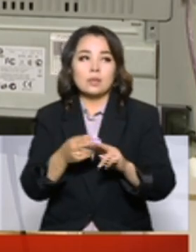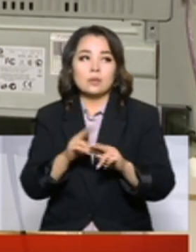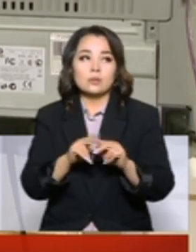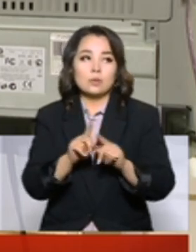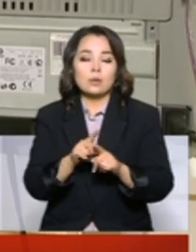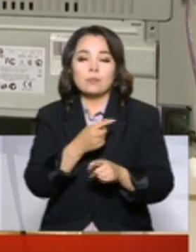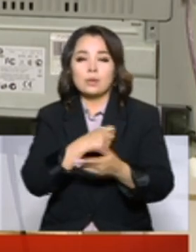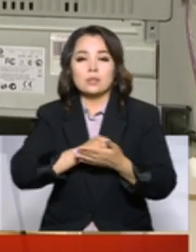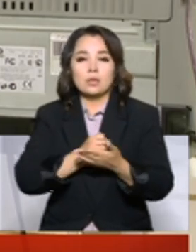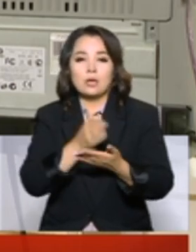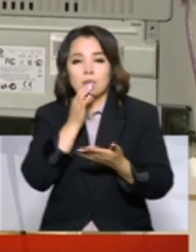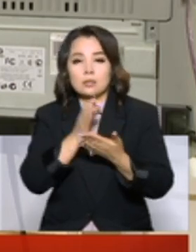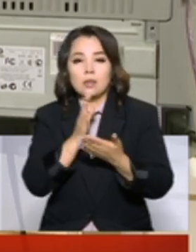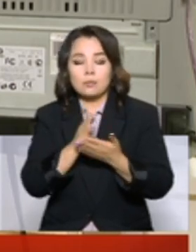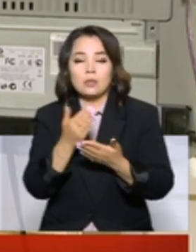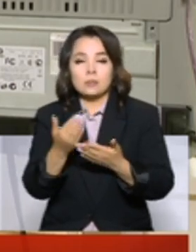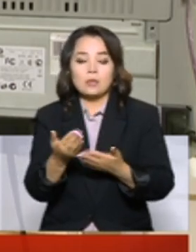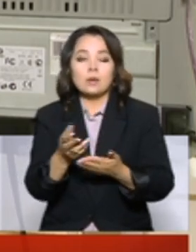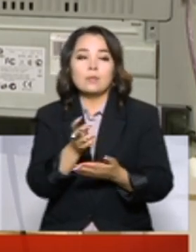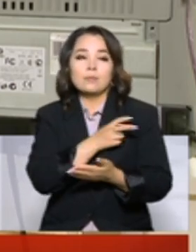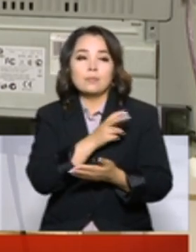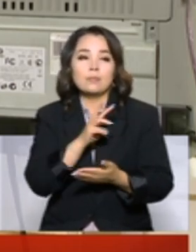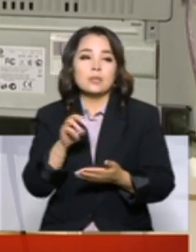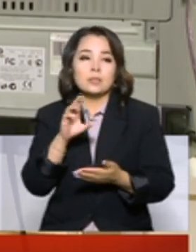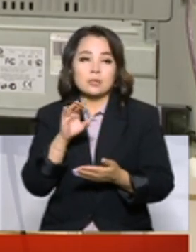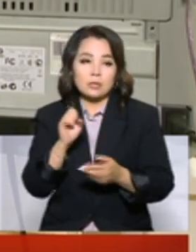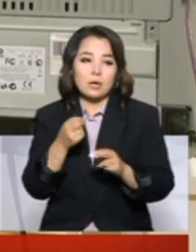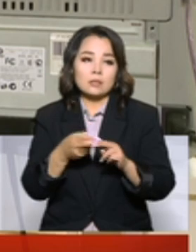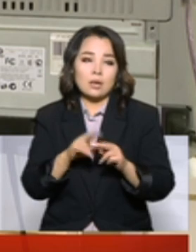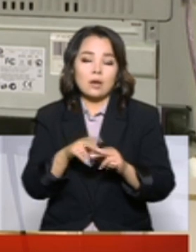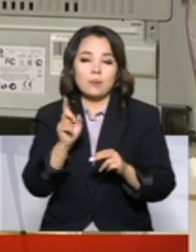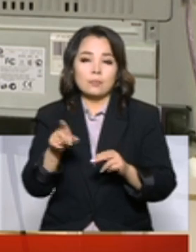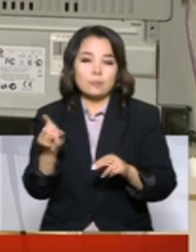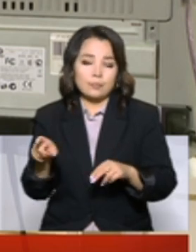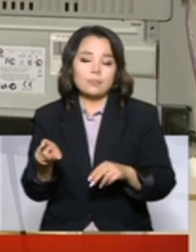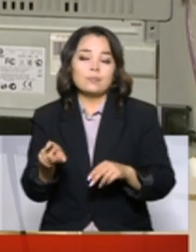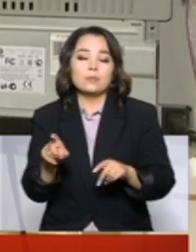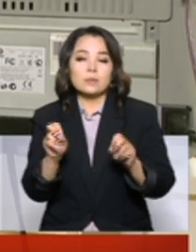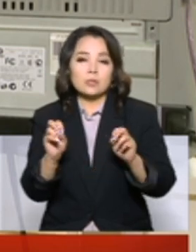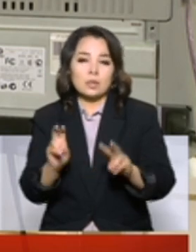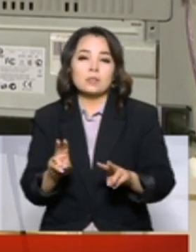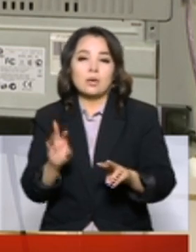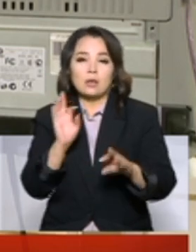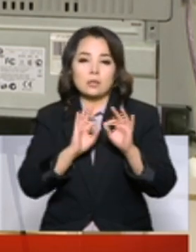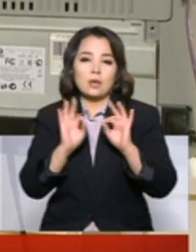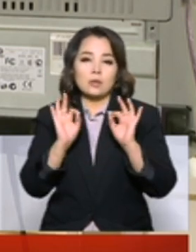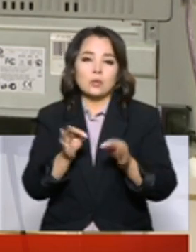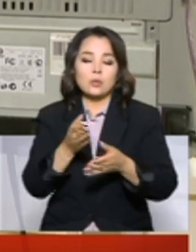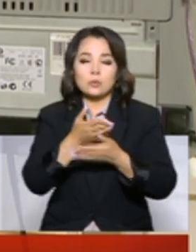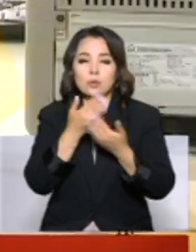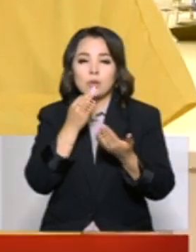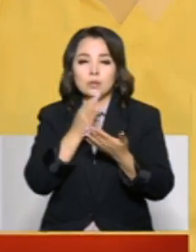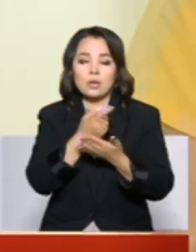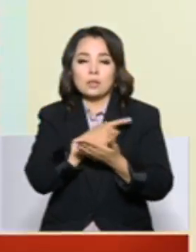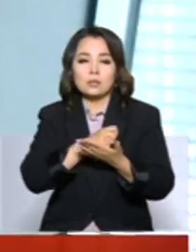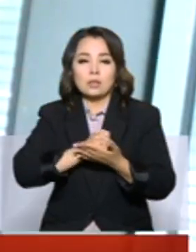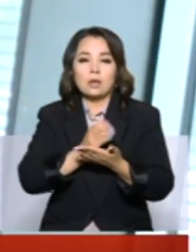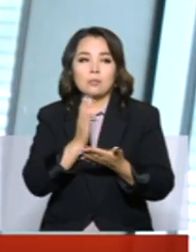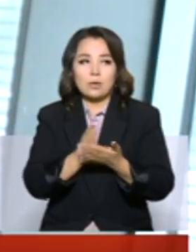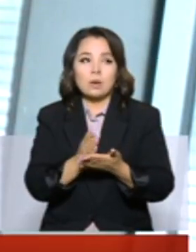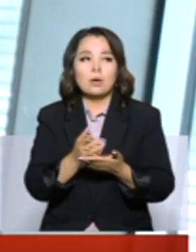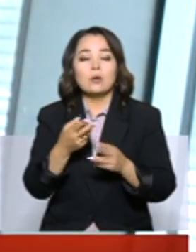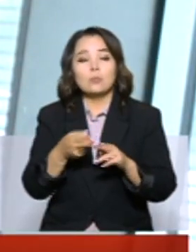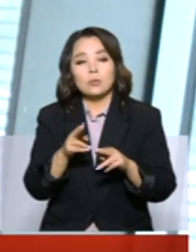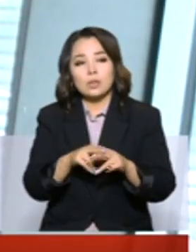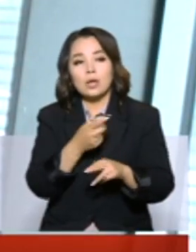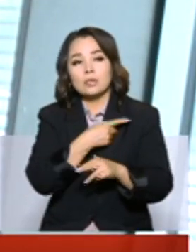мергерлік диагноз қоямыз. Мергерлік диагнозда бұл жерде пациент дұрыс дәрі ішпейді деп диагноз қойылады. Ал